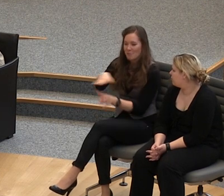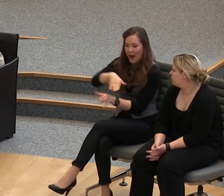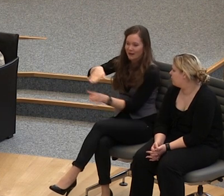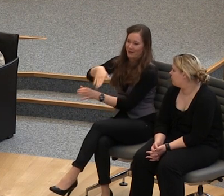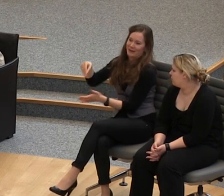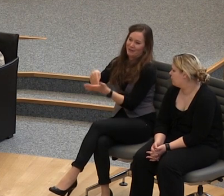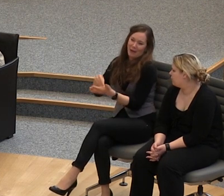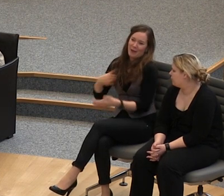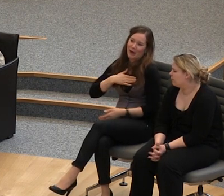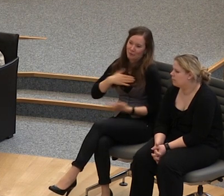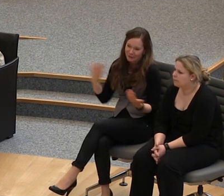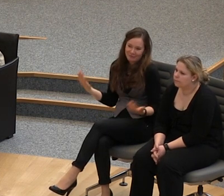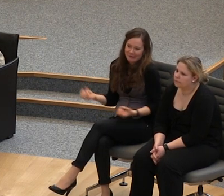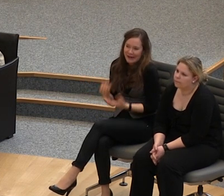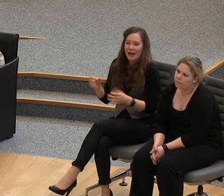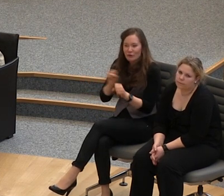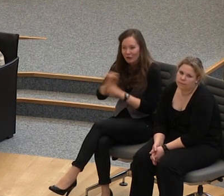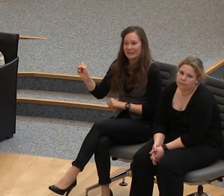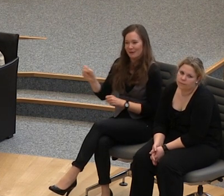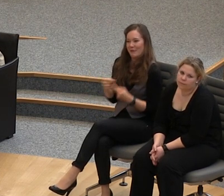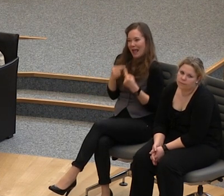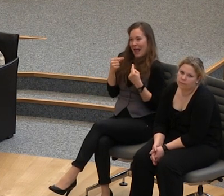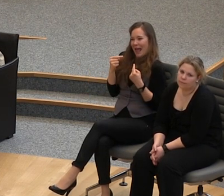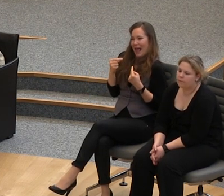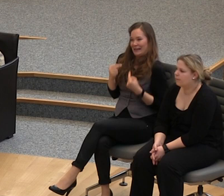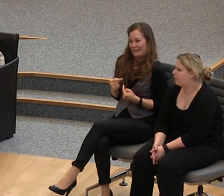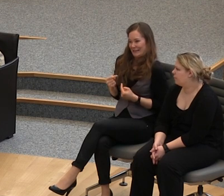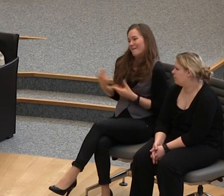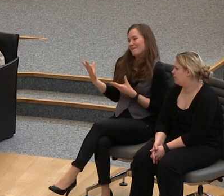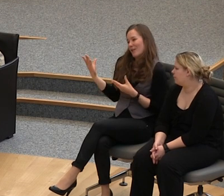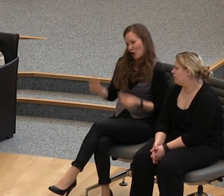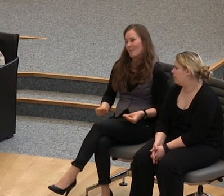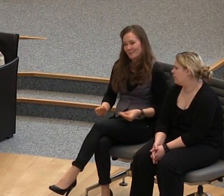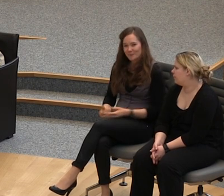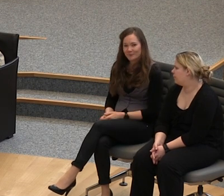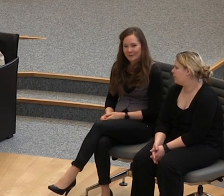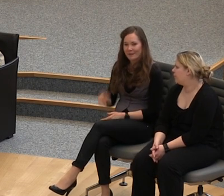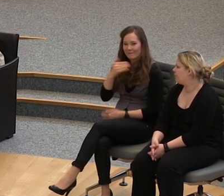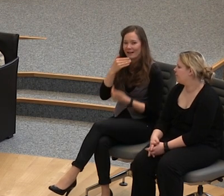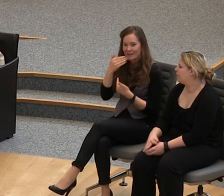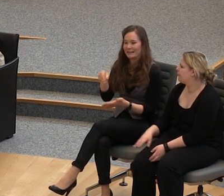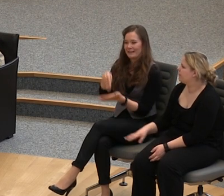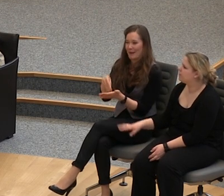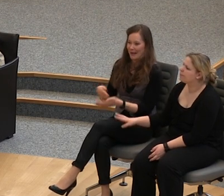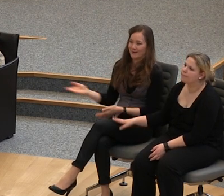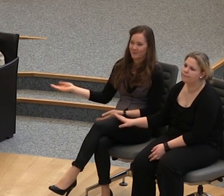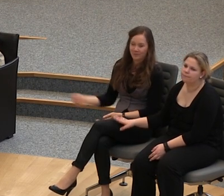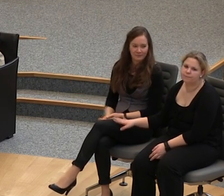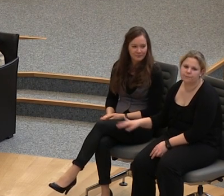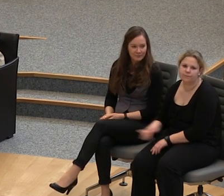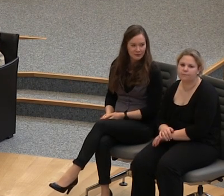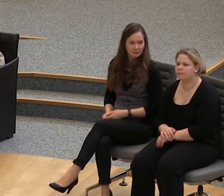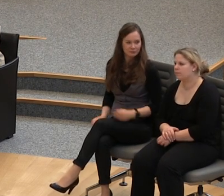Bereichen bei uns tätig. Trotzdem auch hier auf dem Podium nochmal willkommen und danke für die Teilnahme.